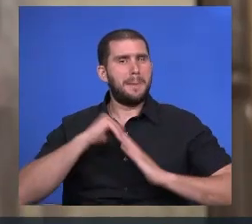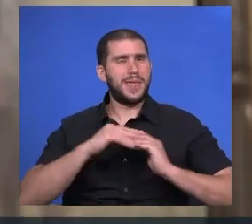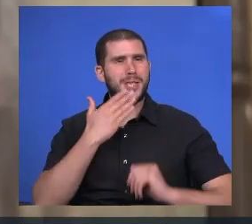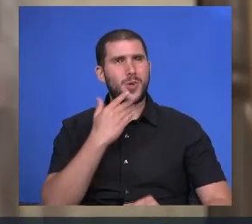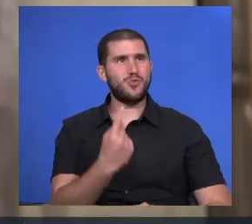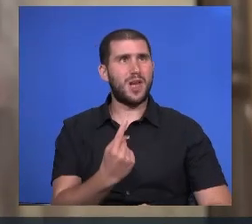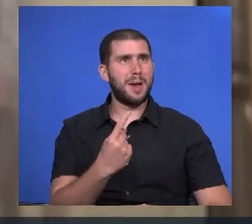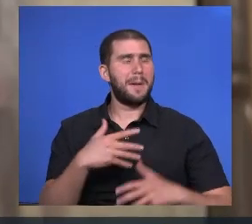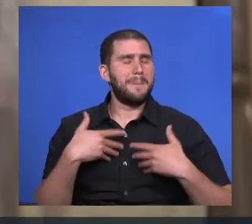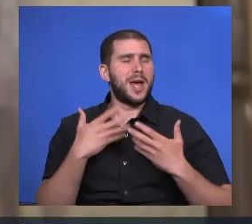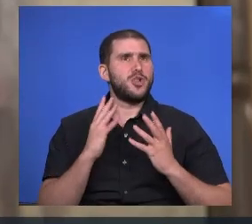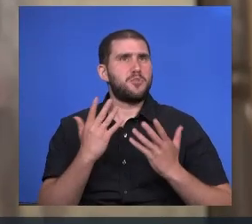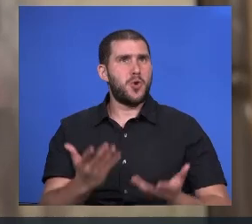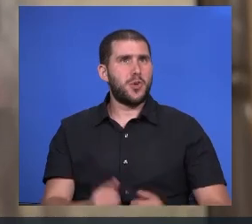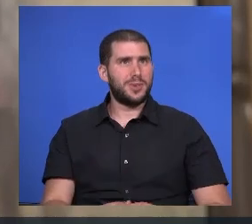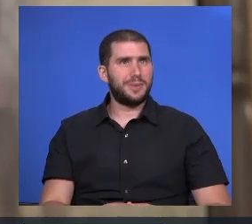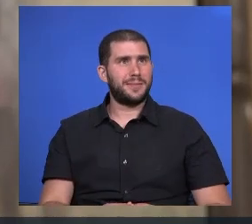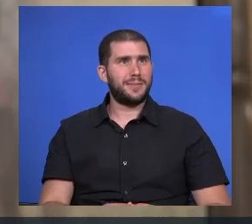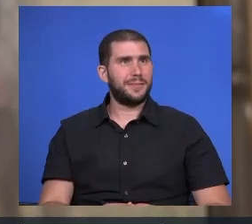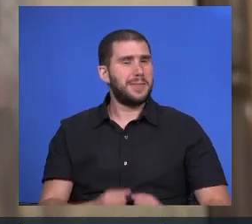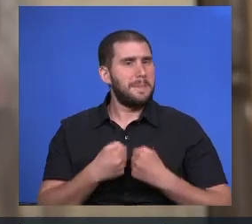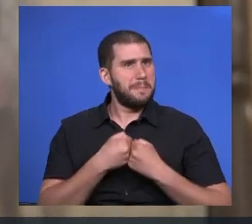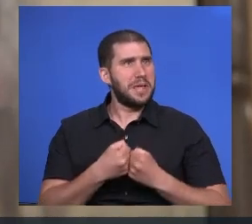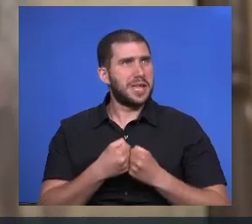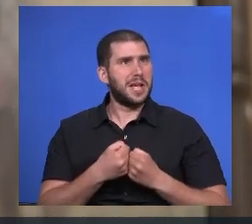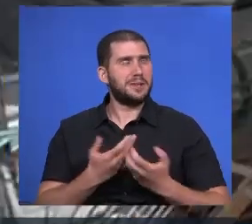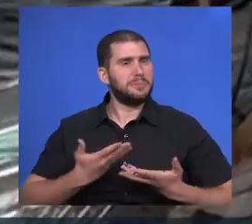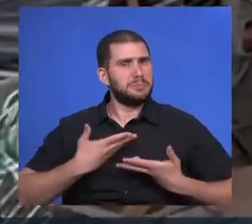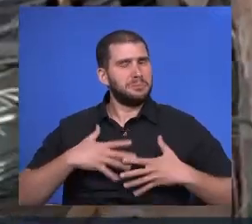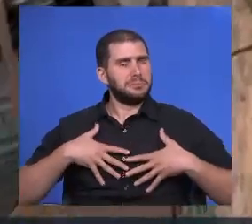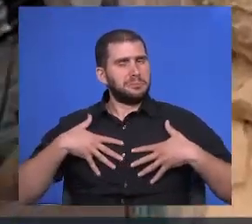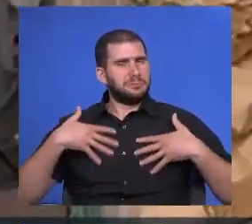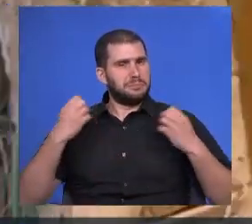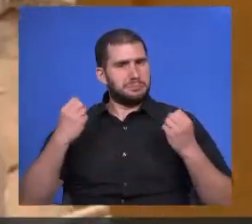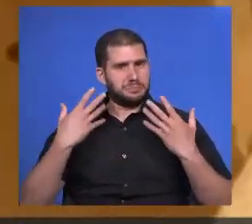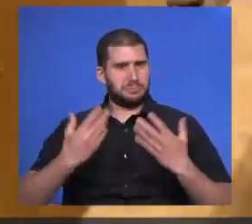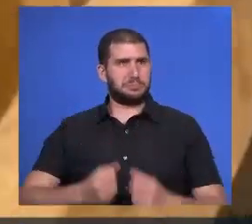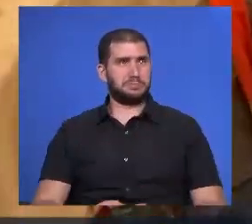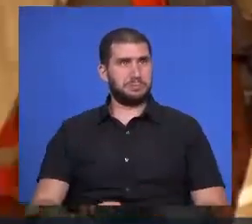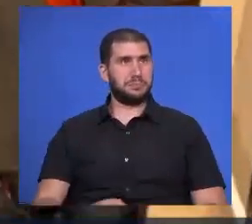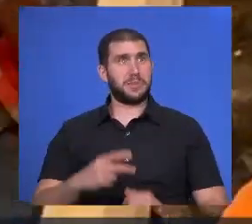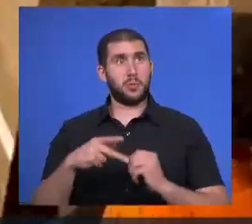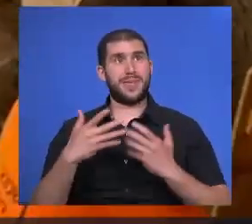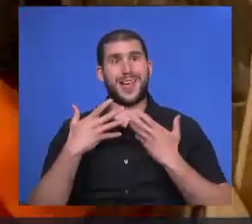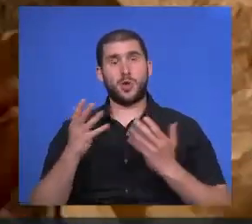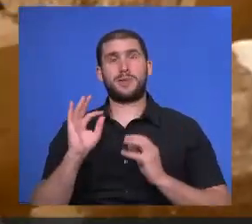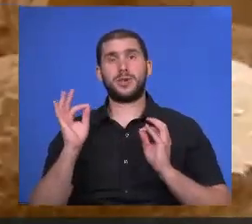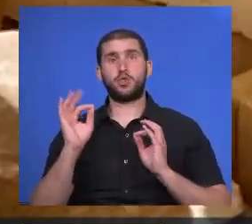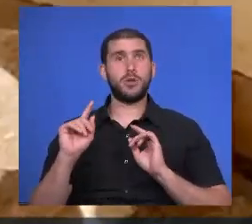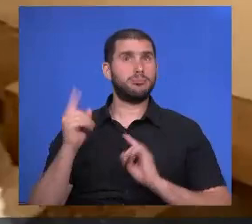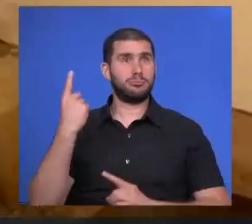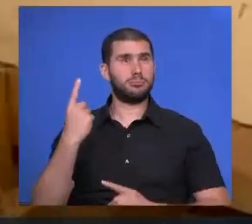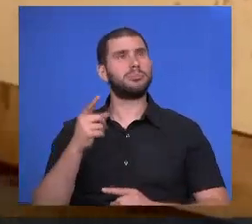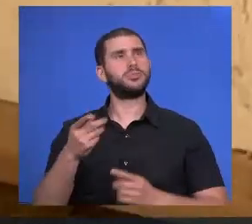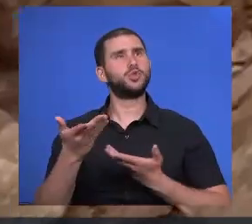מאוד, מאתגר ומגדיל. הפרויקט הייחודי והראשון מסוגו בארץ הוא פרי שיתוף פעולה של עמותת